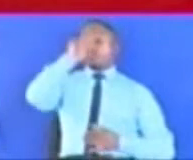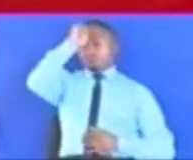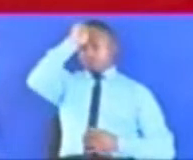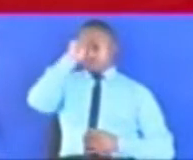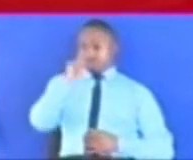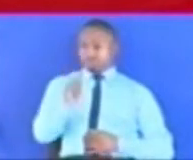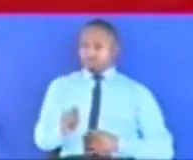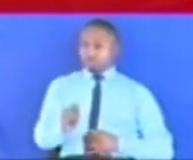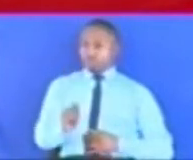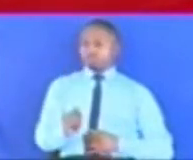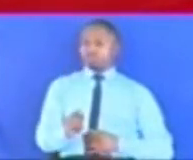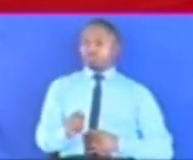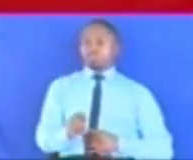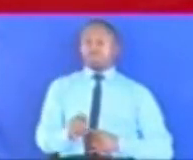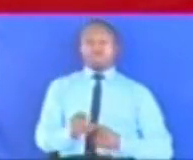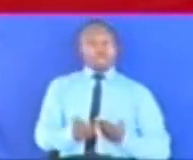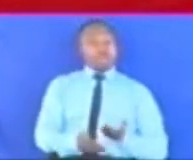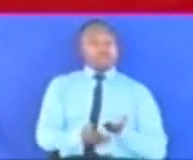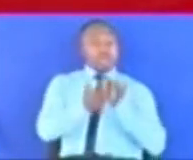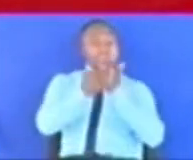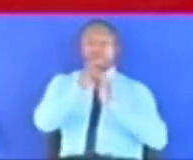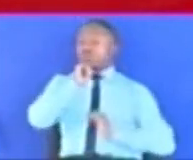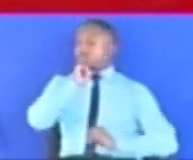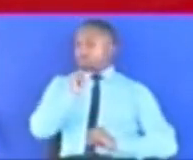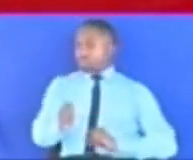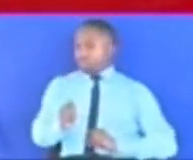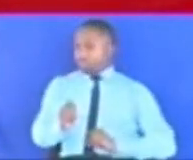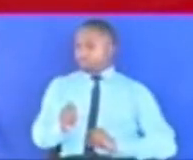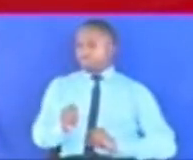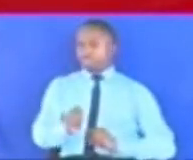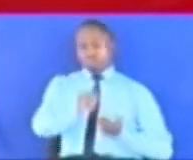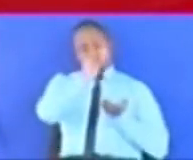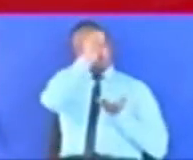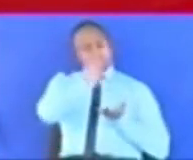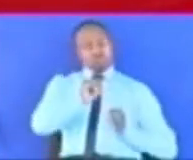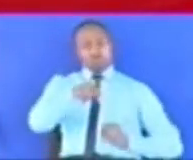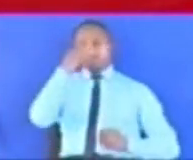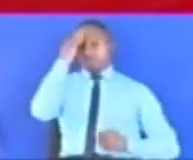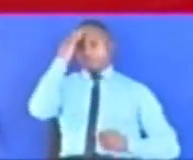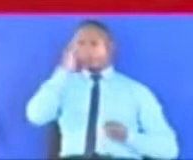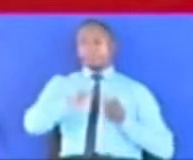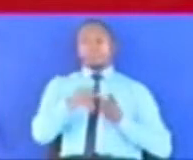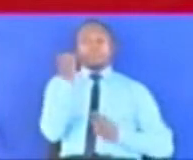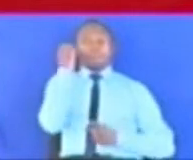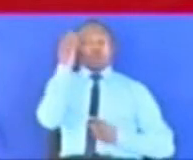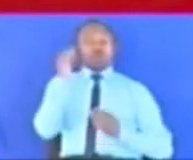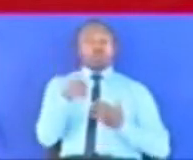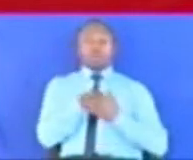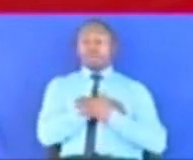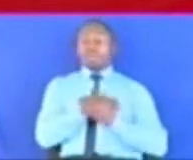Mheshimiwa naibu spika, upungufu huu, na tunajua magonjwa